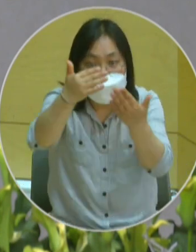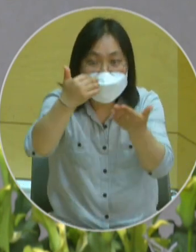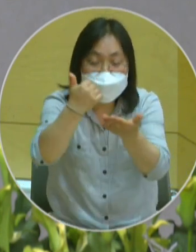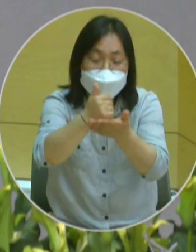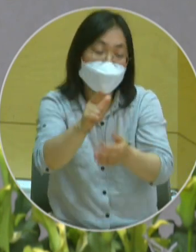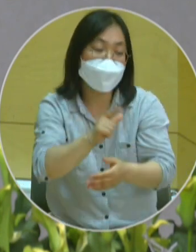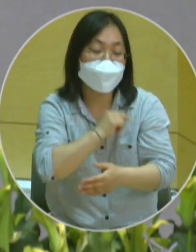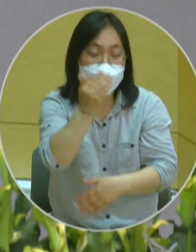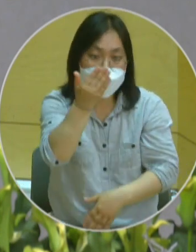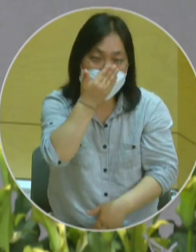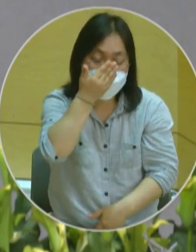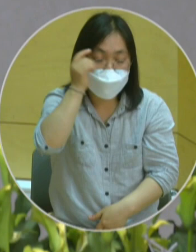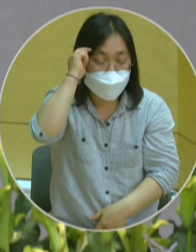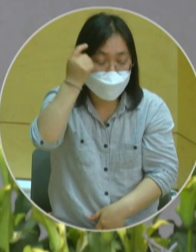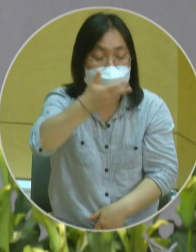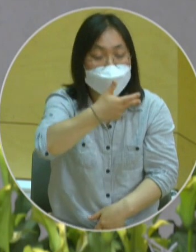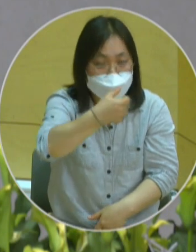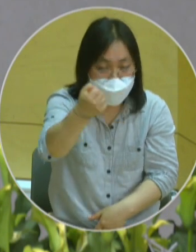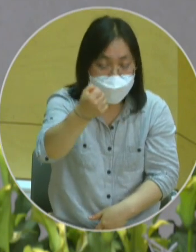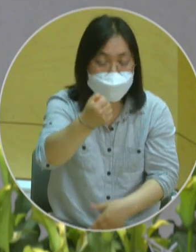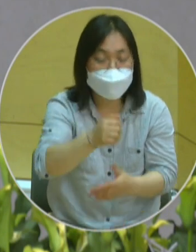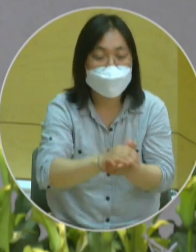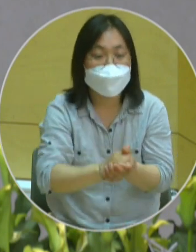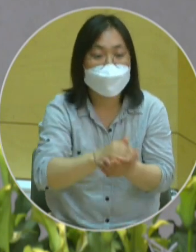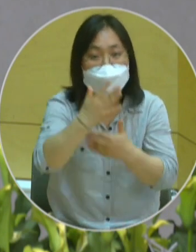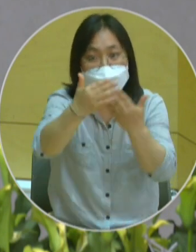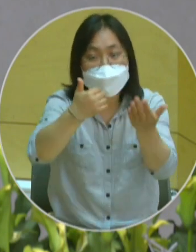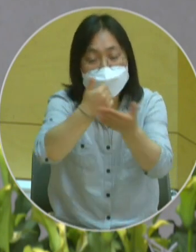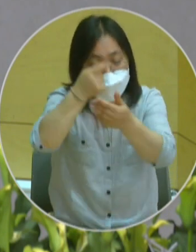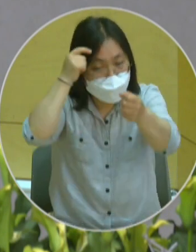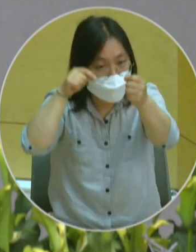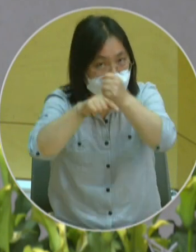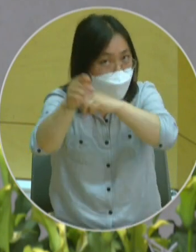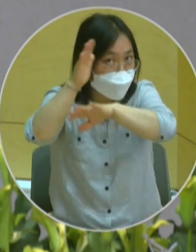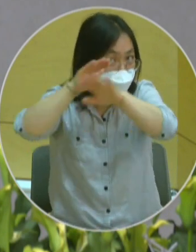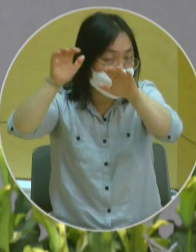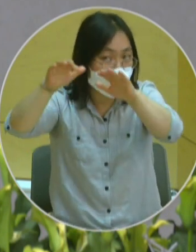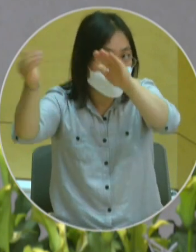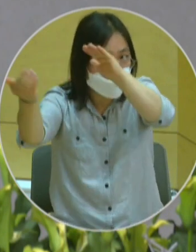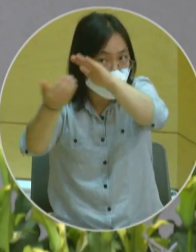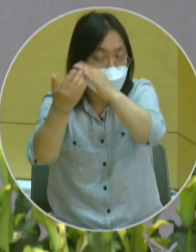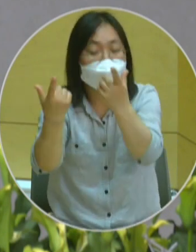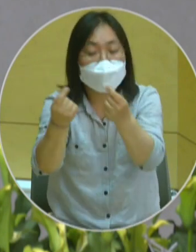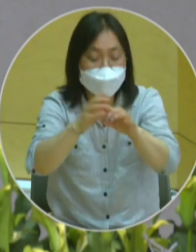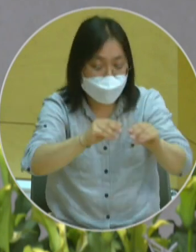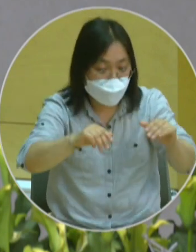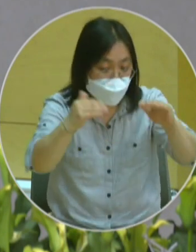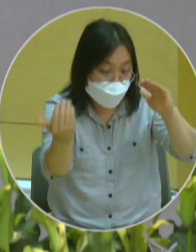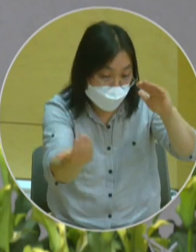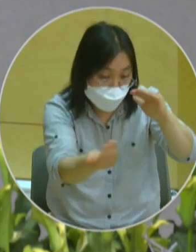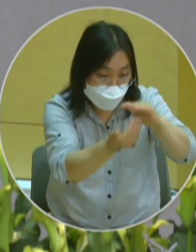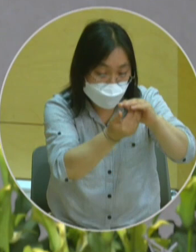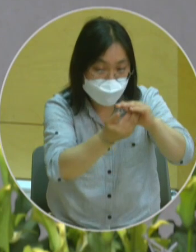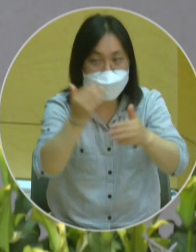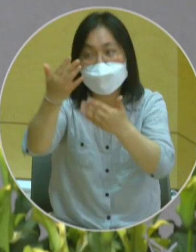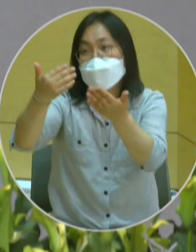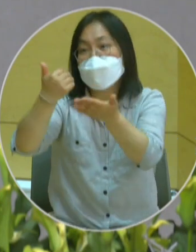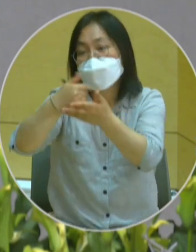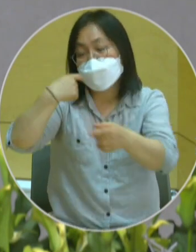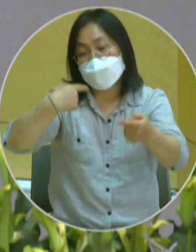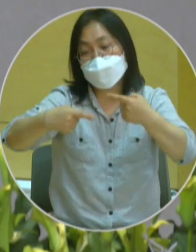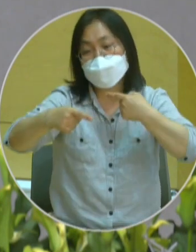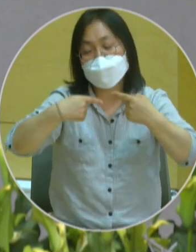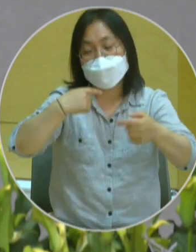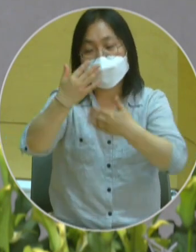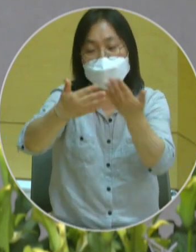하나님의 이름이 거룩히 여김을 받는 것, 하나님의 뜻이 하늘에서 이루어진 것처럼 땅에서도 이루어지는 것, 하나님이